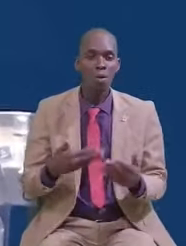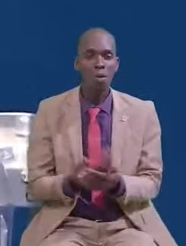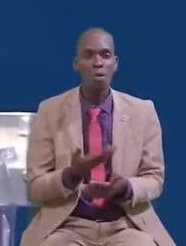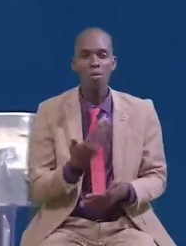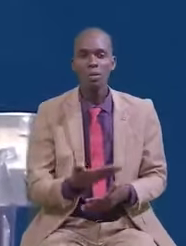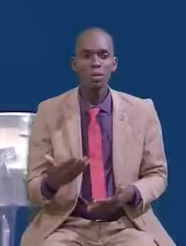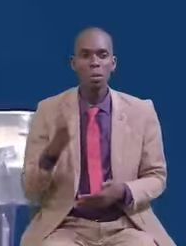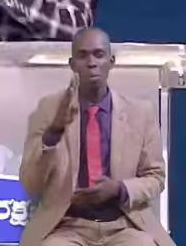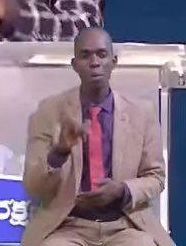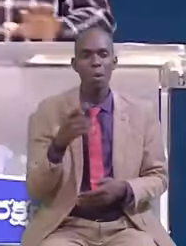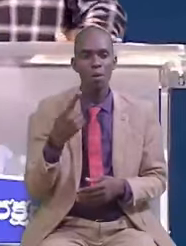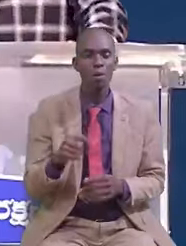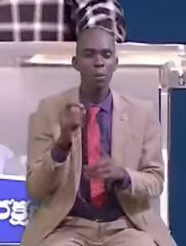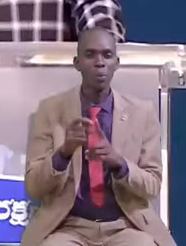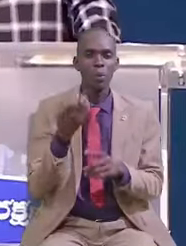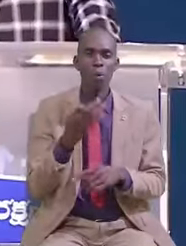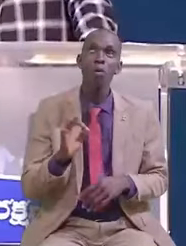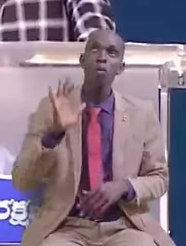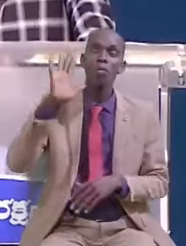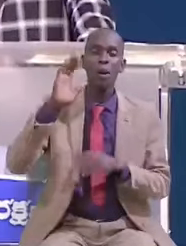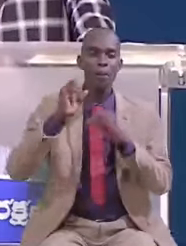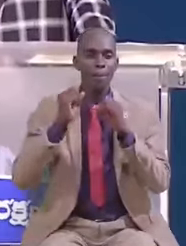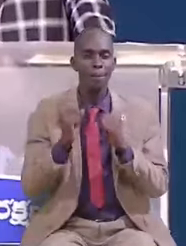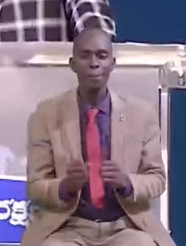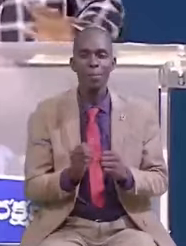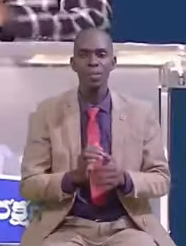toute chose par sa parole puissante